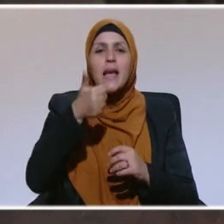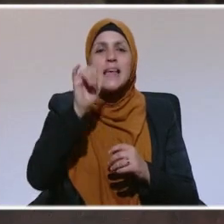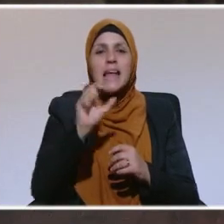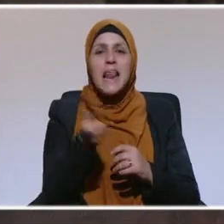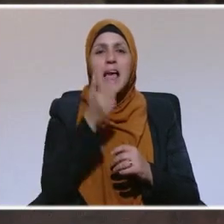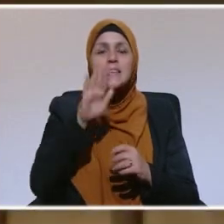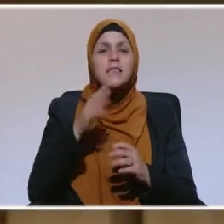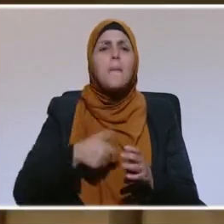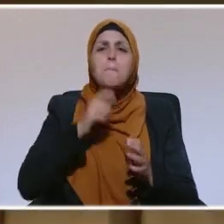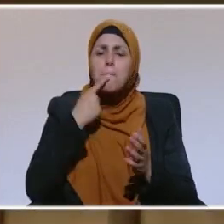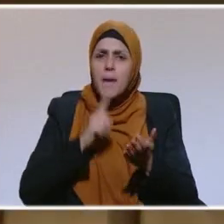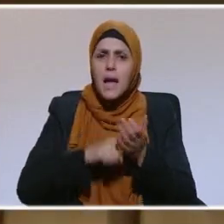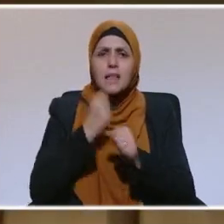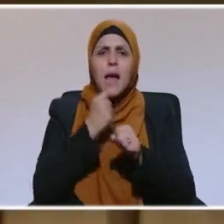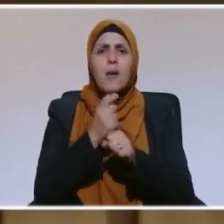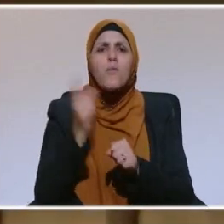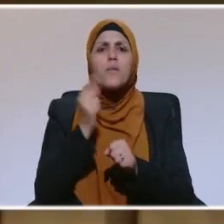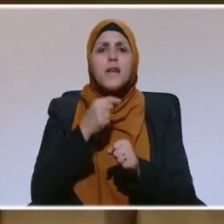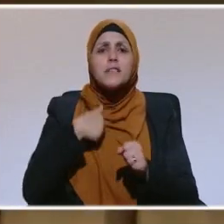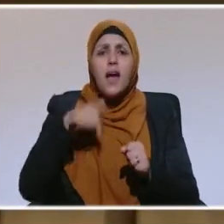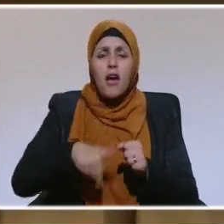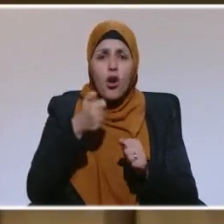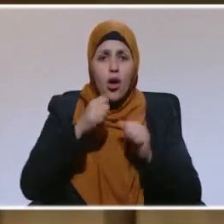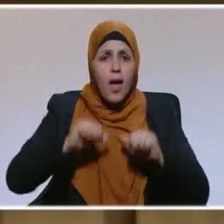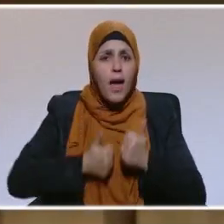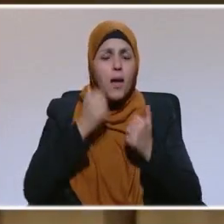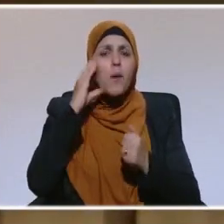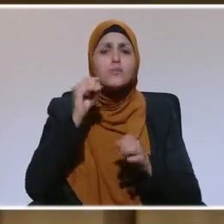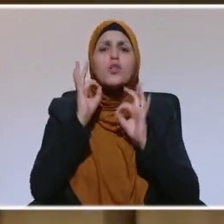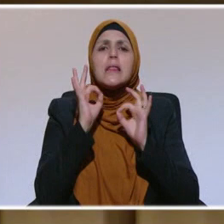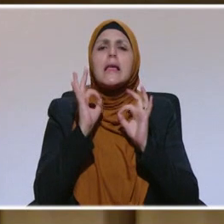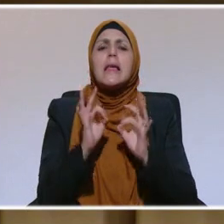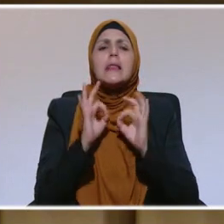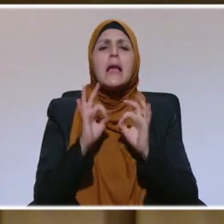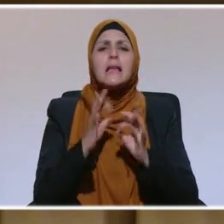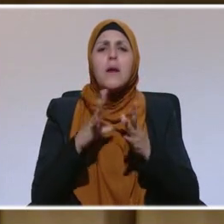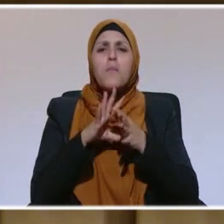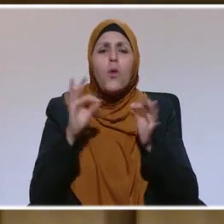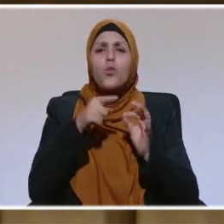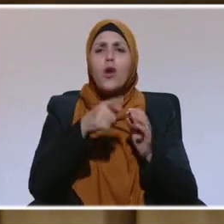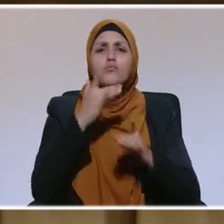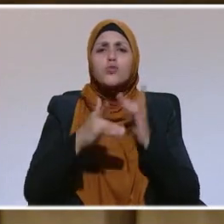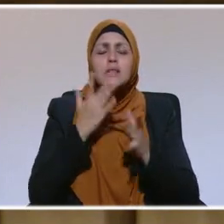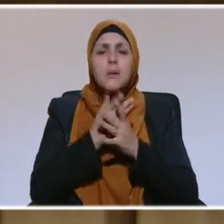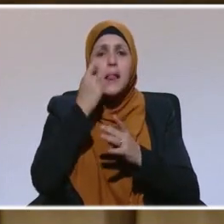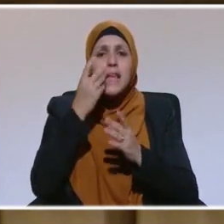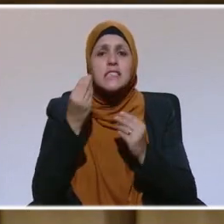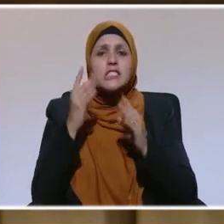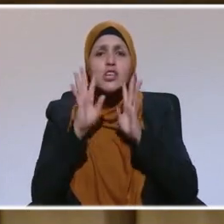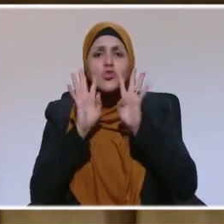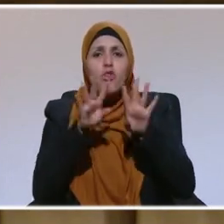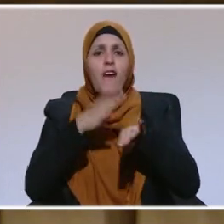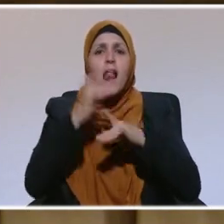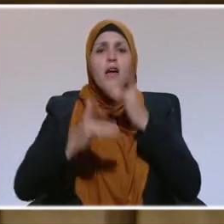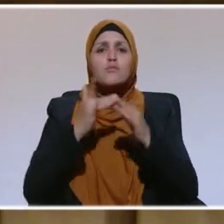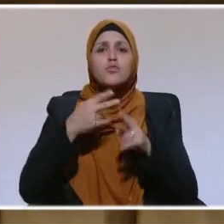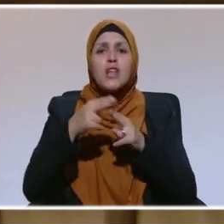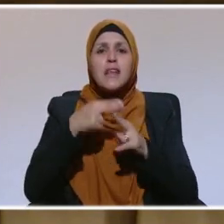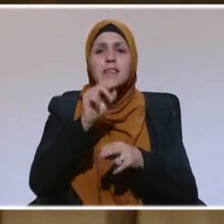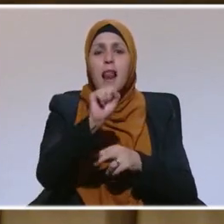عملتوا عمل رائع، احنا في قناه الحياه سعداء جدا بيه وحاسين بنسب المشاهده العاليه جدا اللي حققها المسلسل،